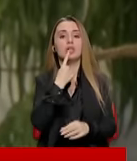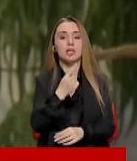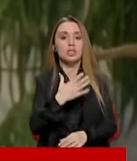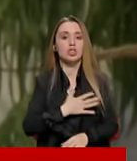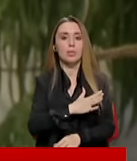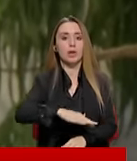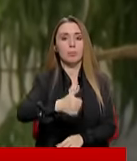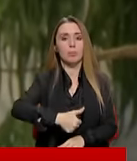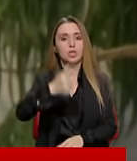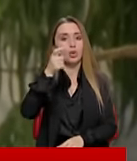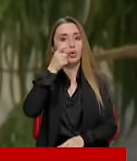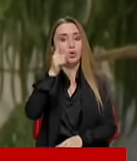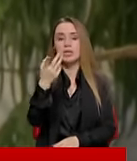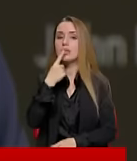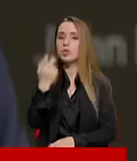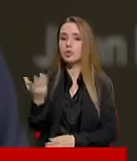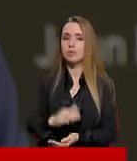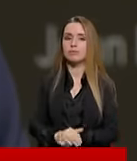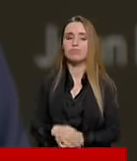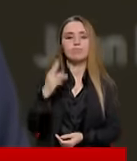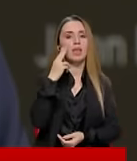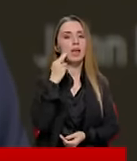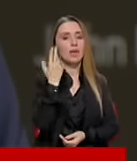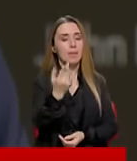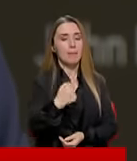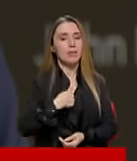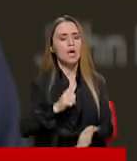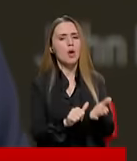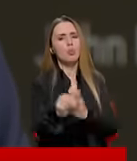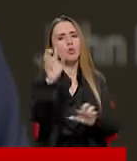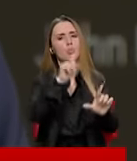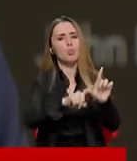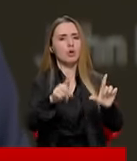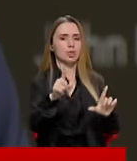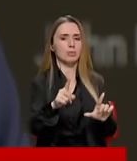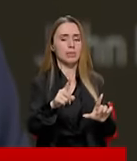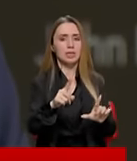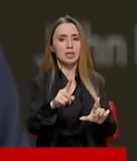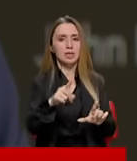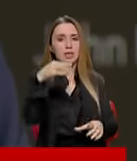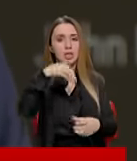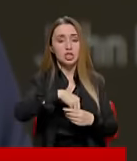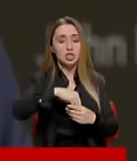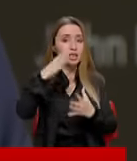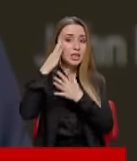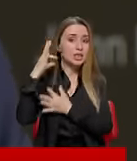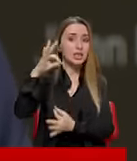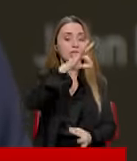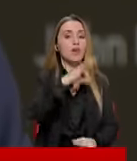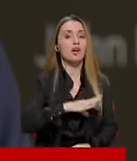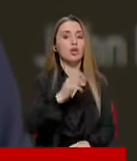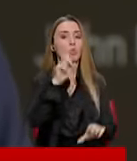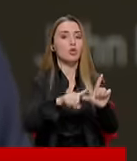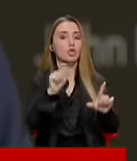CHP genel başkanı Özgür Özel siz ne dersiniz Vallah efendim Biz bütün projelerimizi içinde insan olan insana yarayan